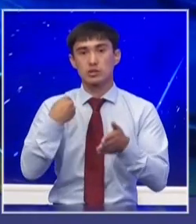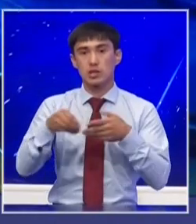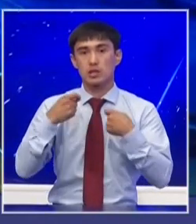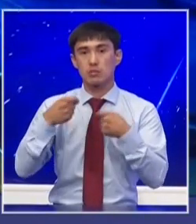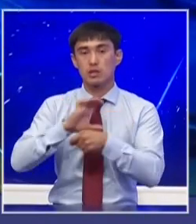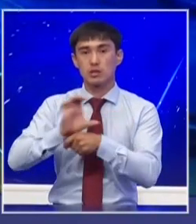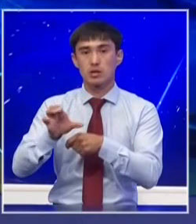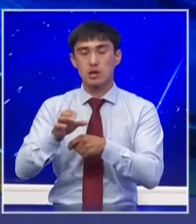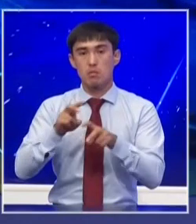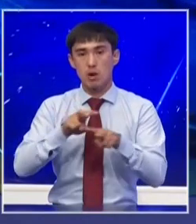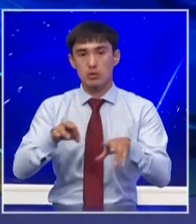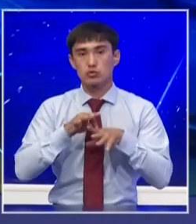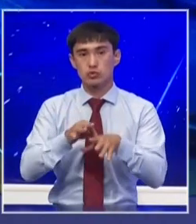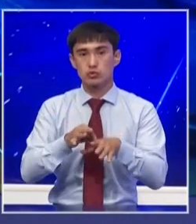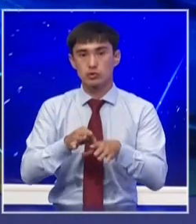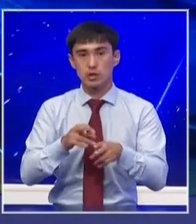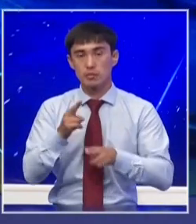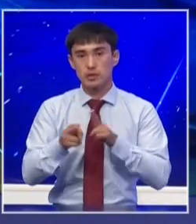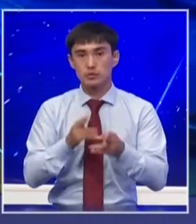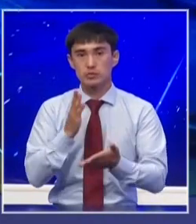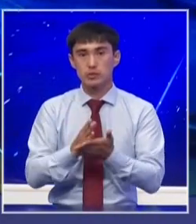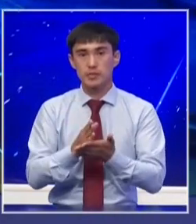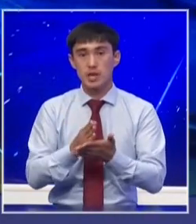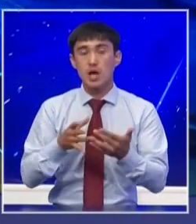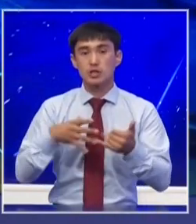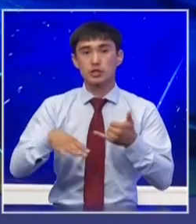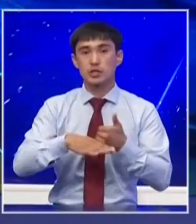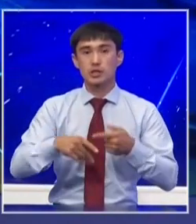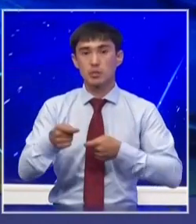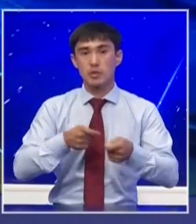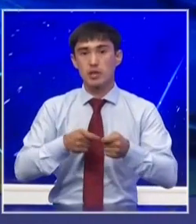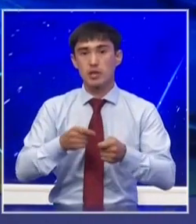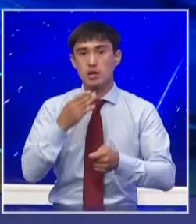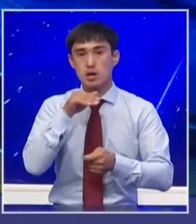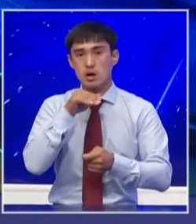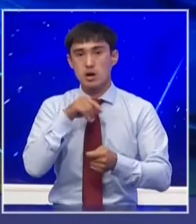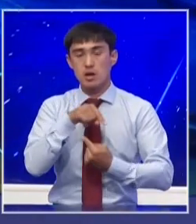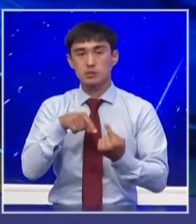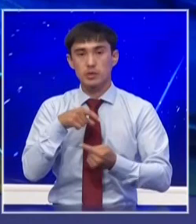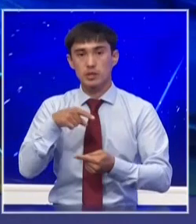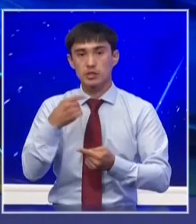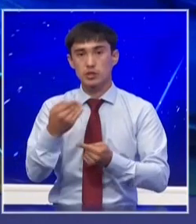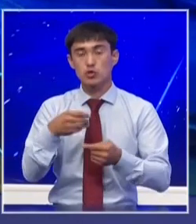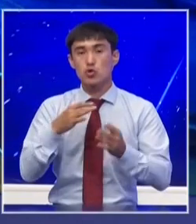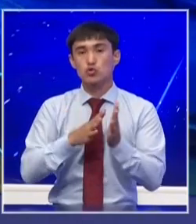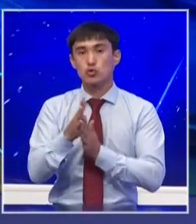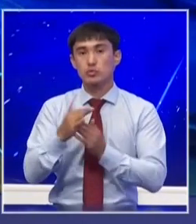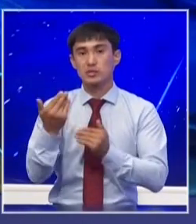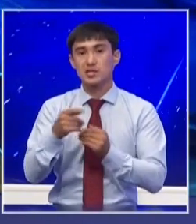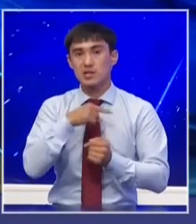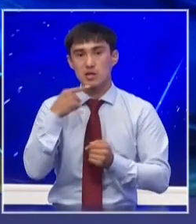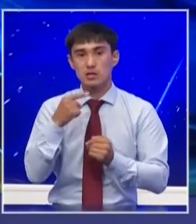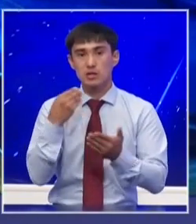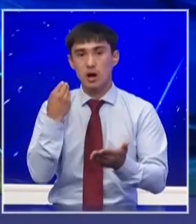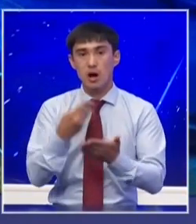жатыр. Бақылау жүргізілсін деп наразылық білдіруде. Алла жергілікті билік кәсіпкерге сен шөбіңді, сен